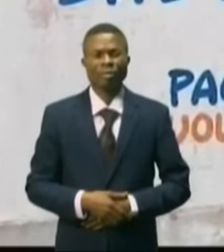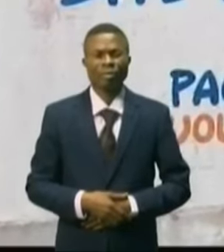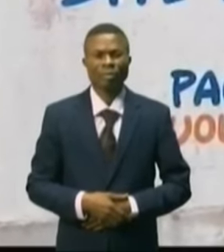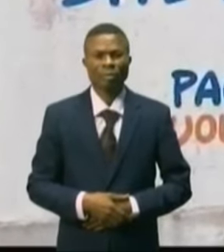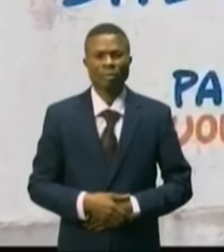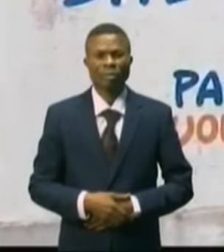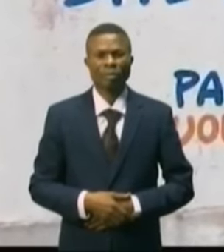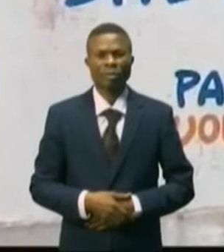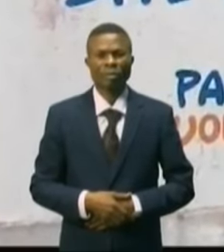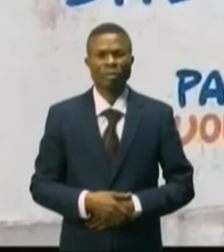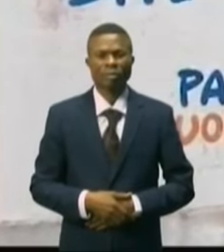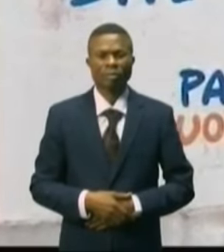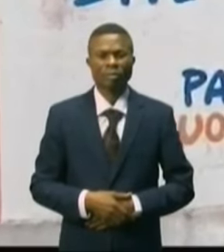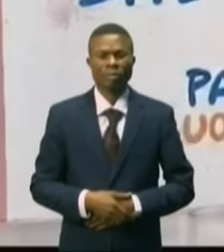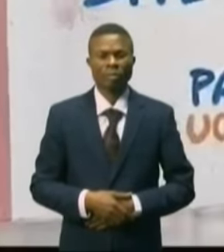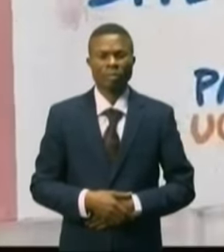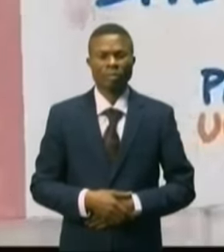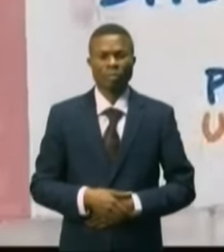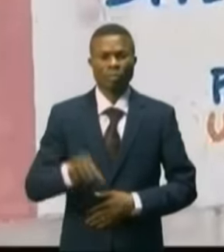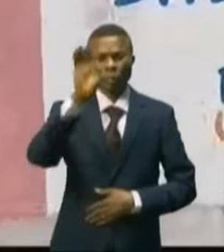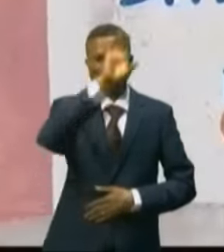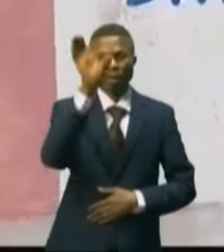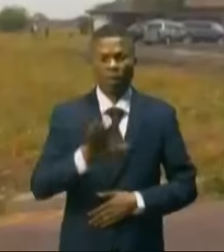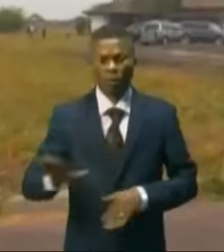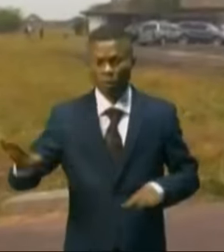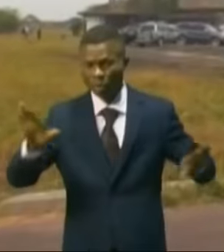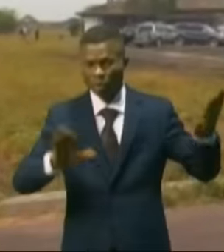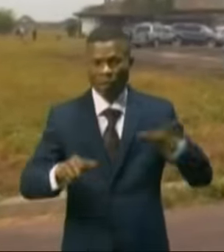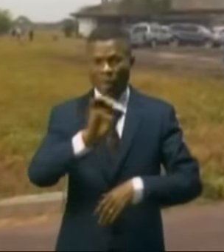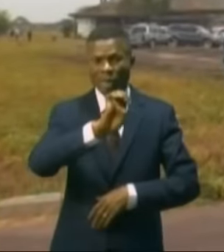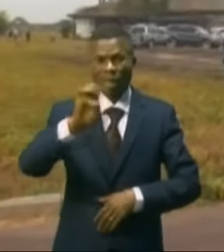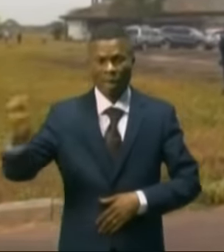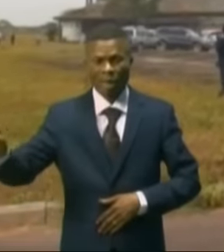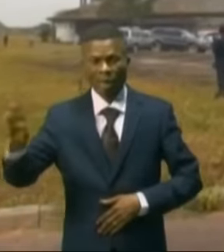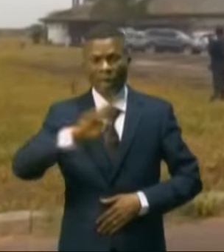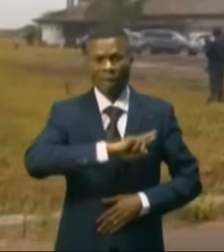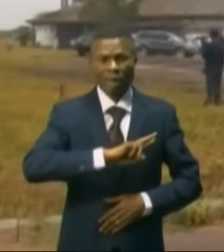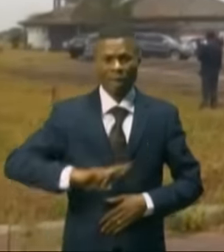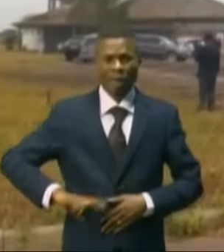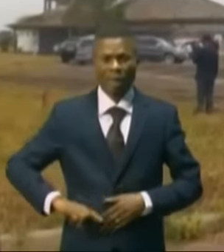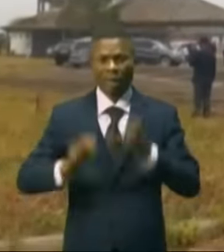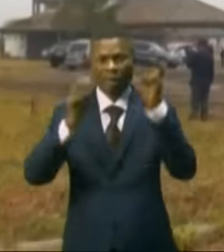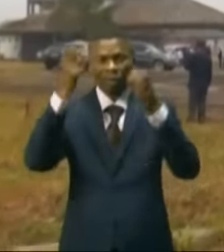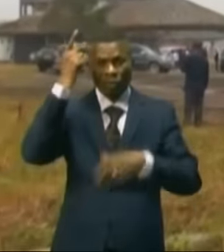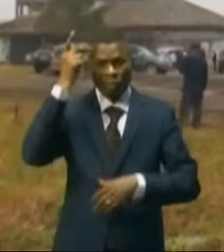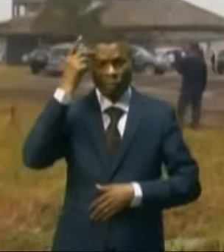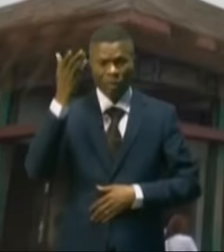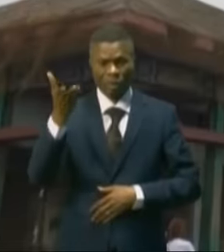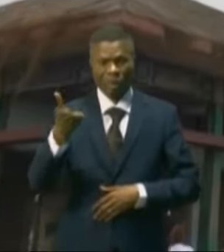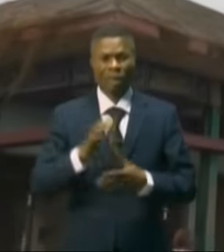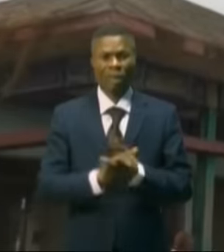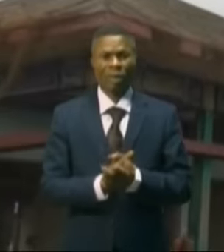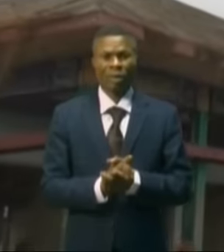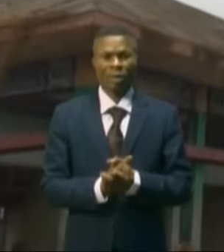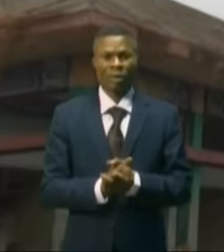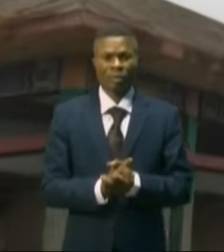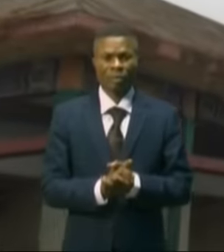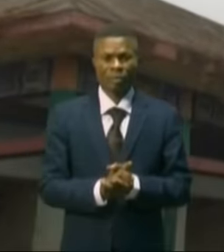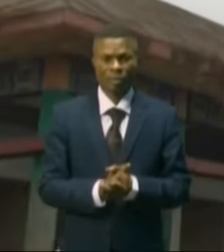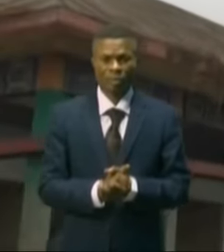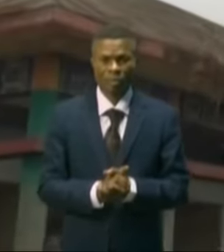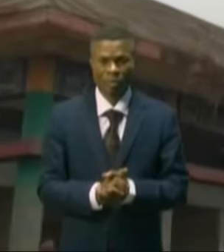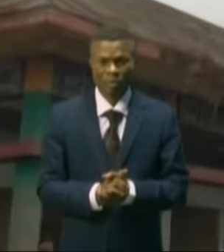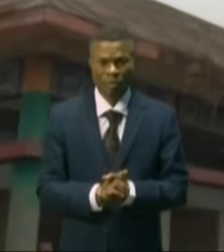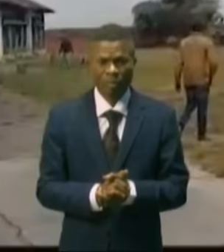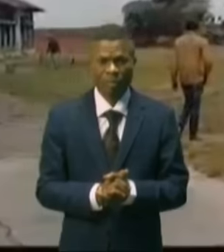Ce site touristique de Lantélé, situé à l'est de la province de Kinshasa, dont la commune portant le même nom. Il